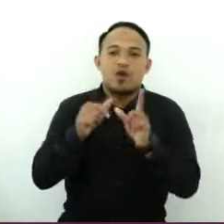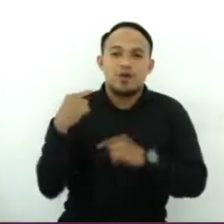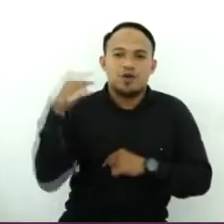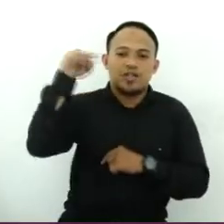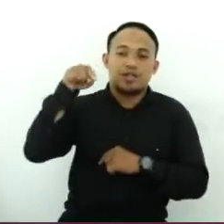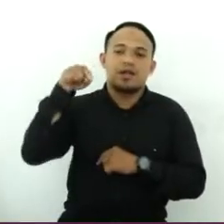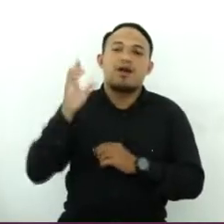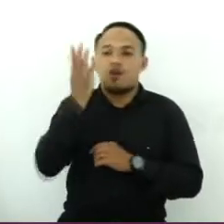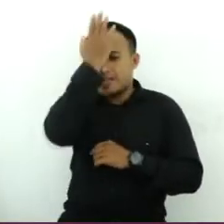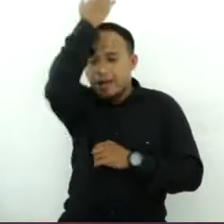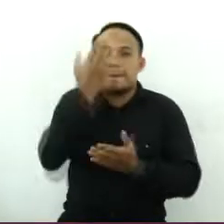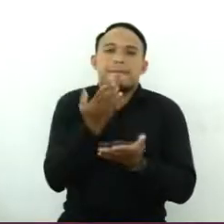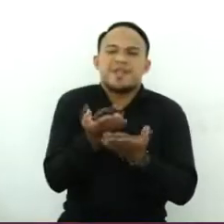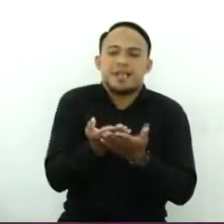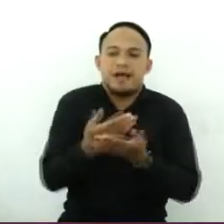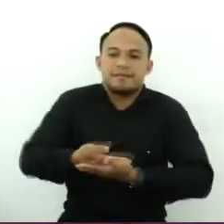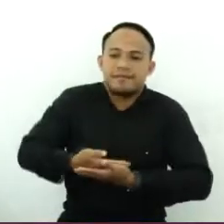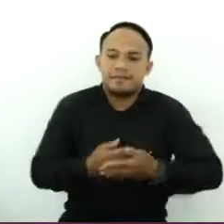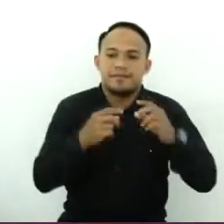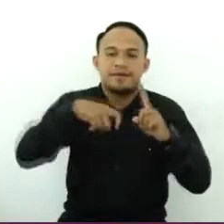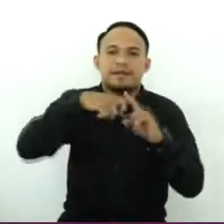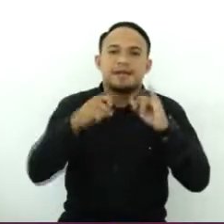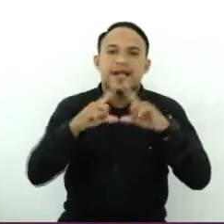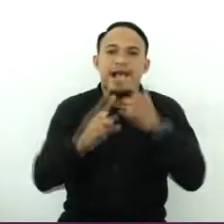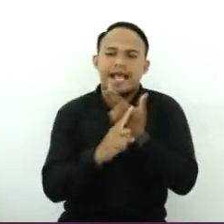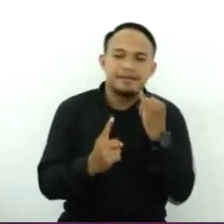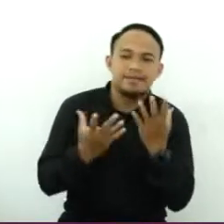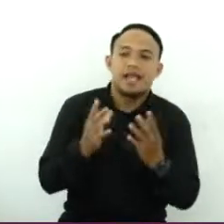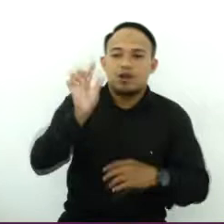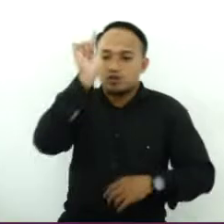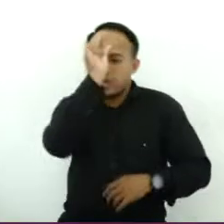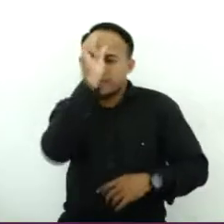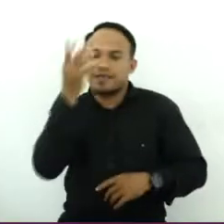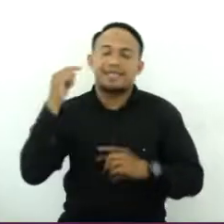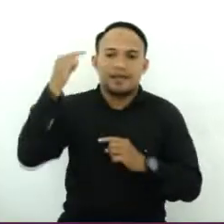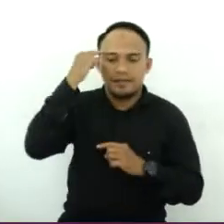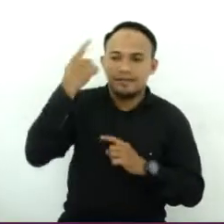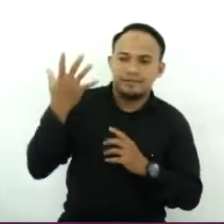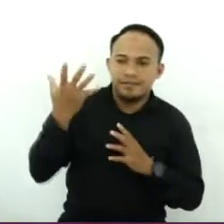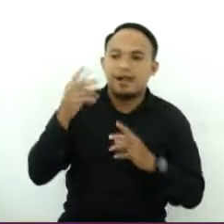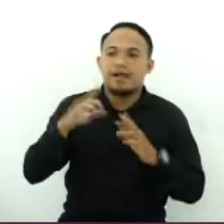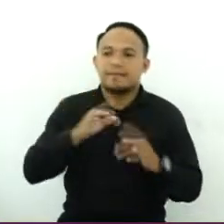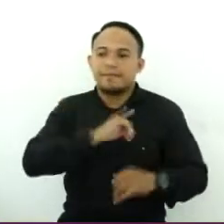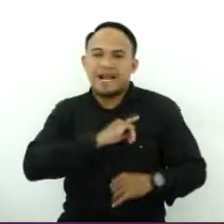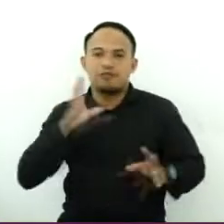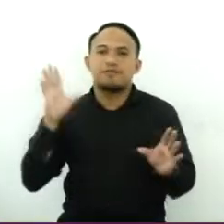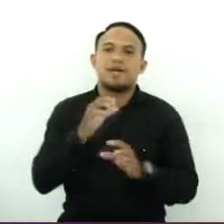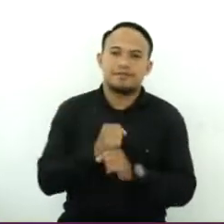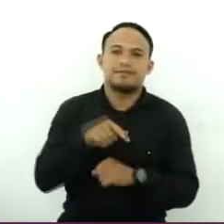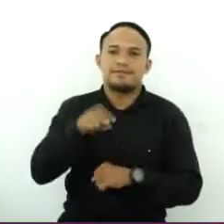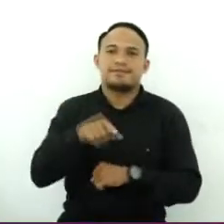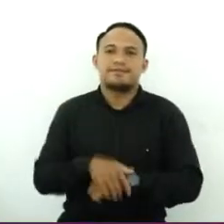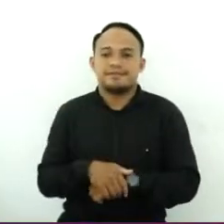Koni Gorontalo Sultan matangkan pencalonan tuan rumah Pon 2020